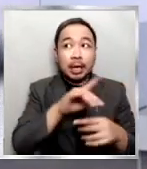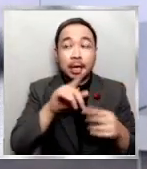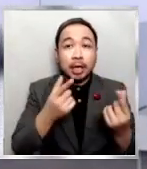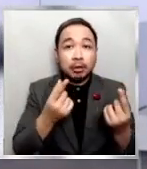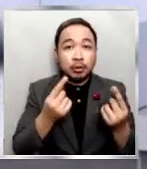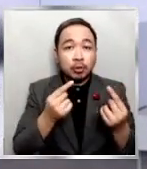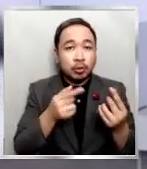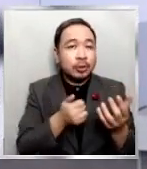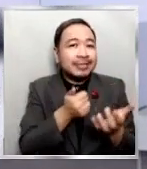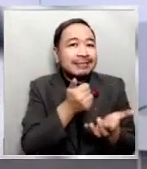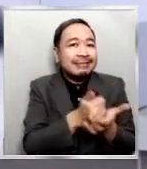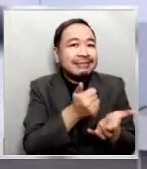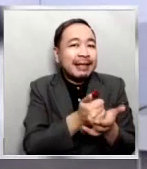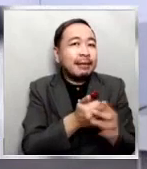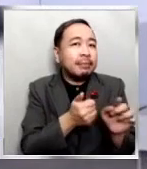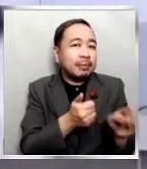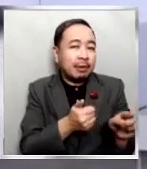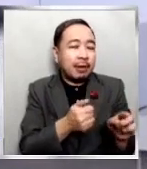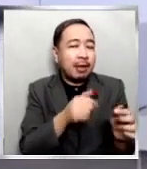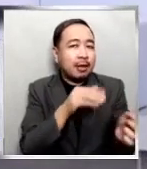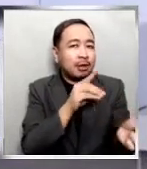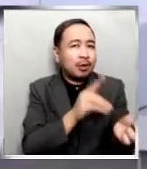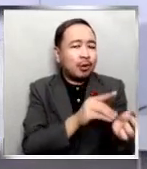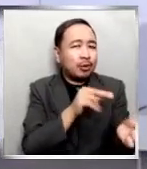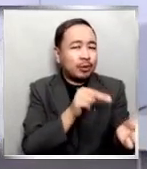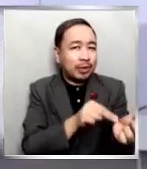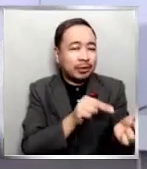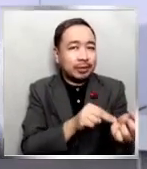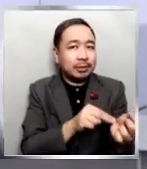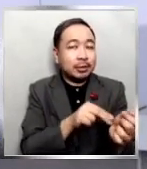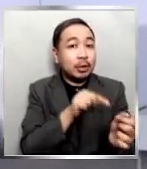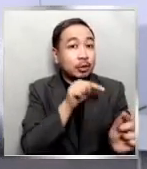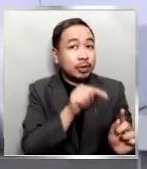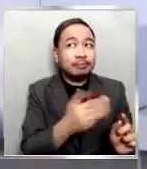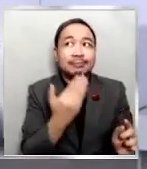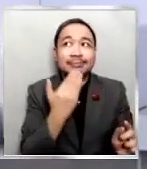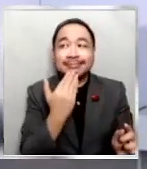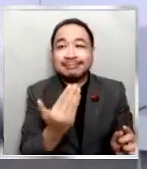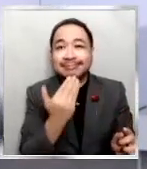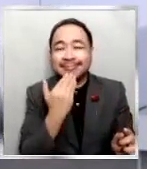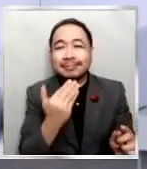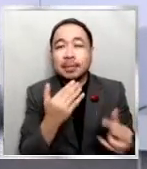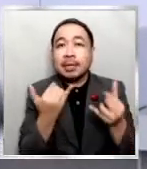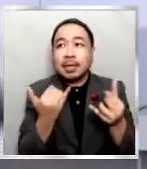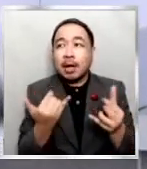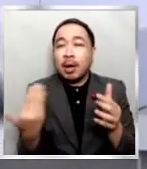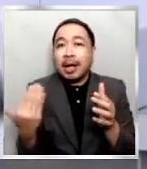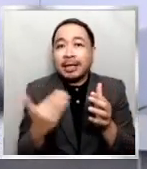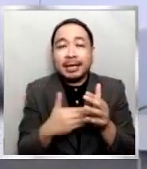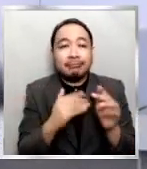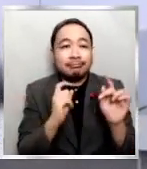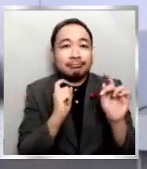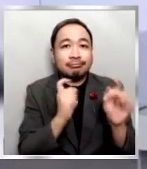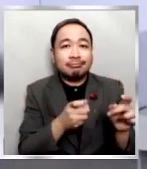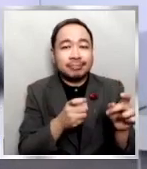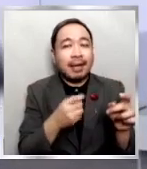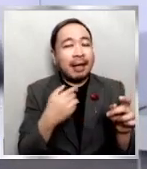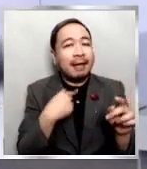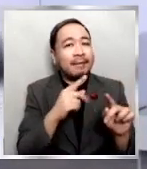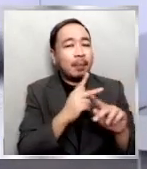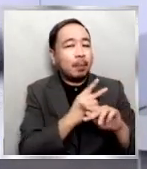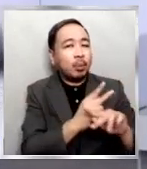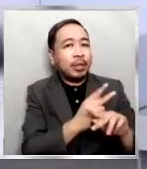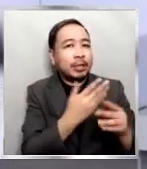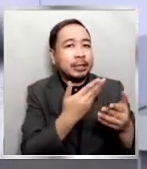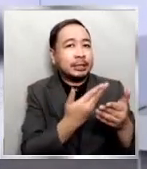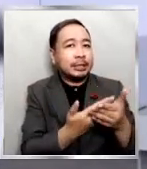worker. Kaya ganoon na lamang ang kanilang pasasalamat. Kaya muli hinatira natin sila ng mga protective supplies para na rin sa